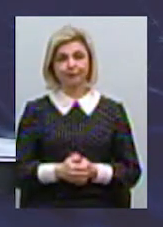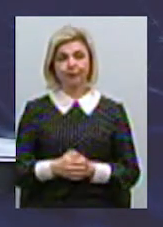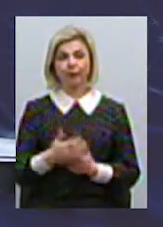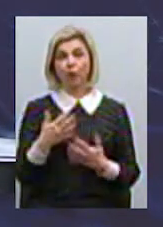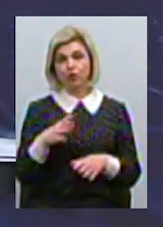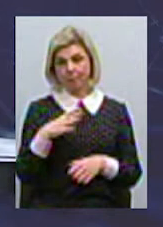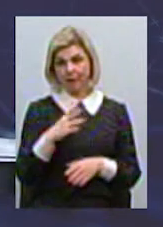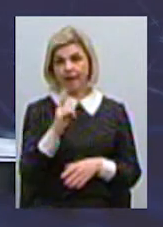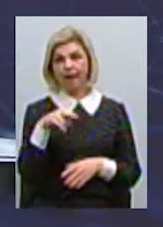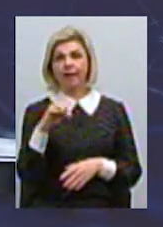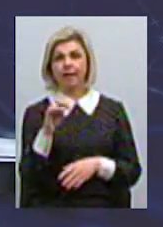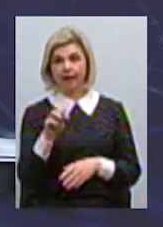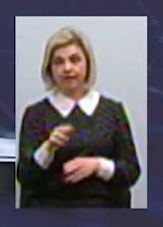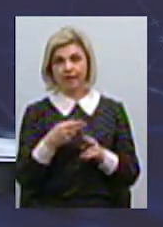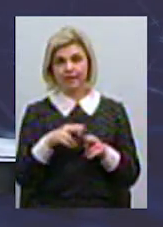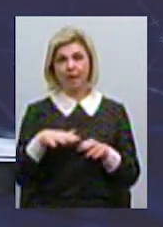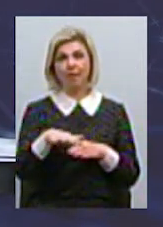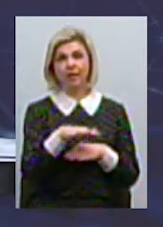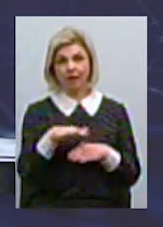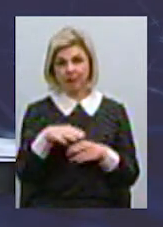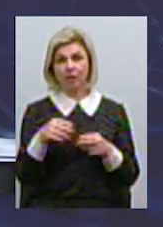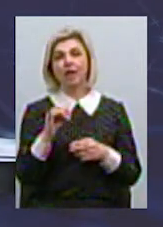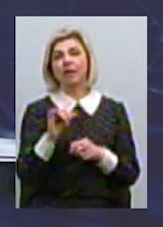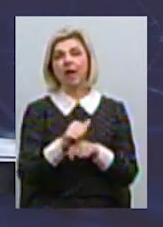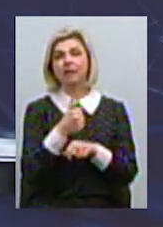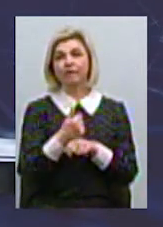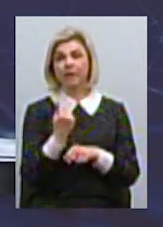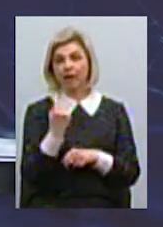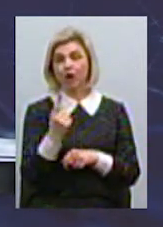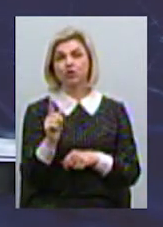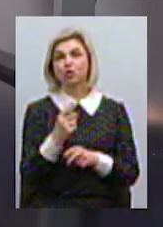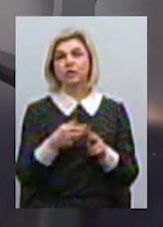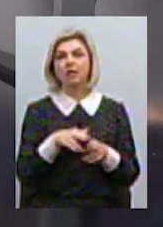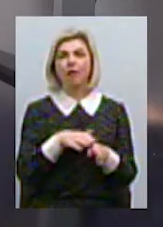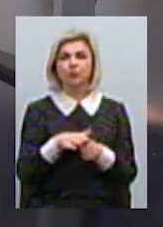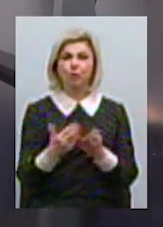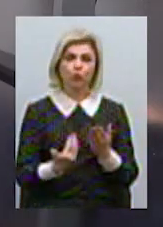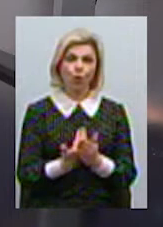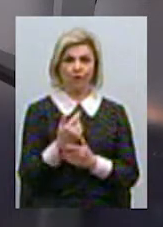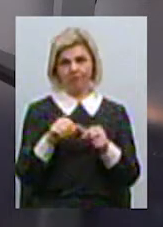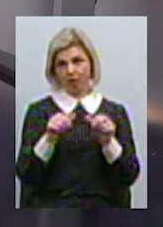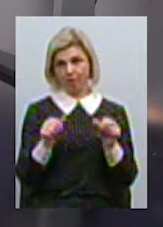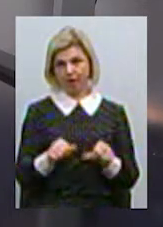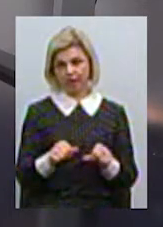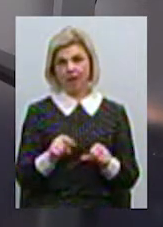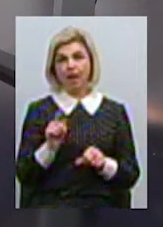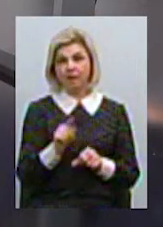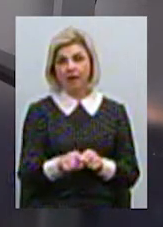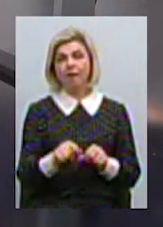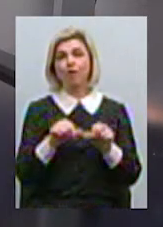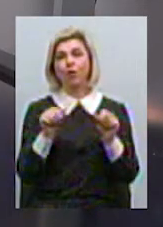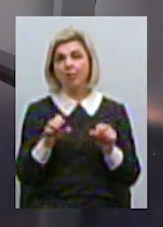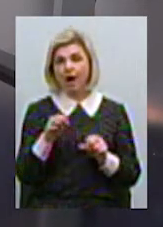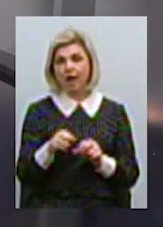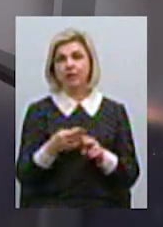побували клієнтами даного майданчика. І саме головне, що це абсолютно новий формат. Це той формат, який ми започаткували